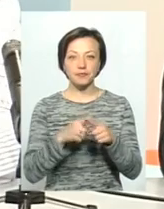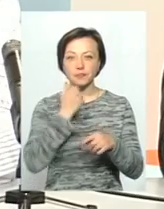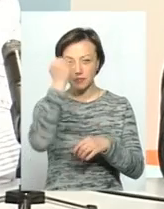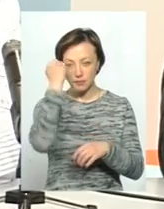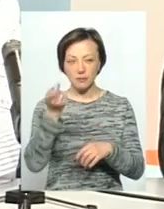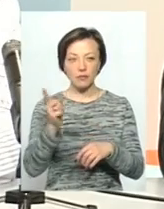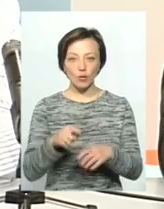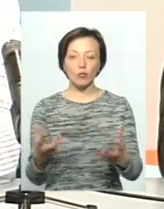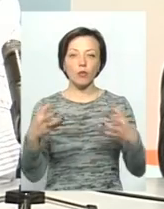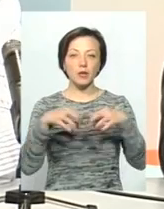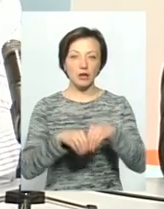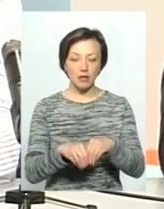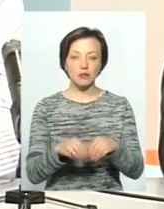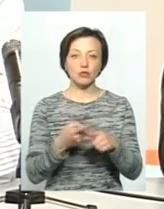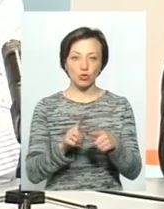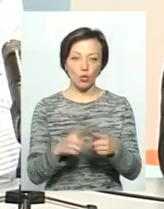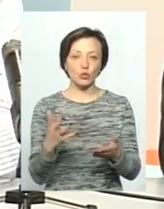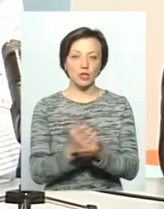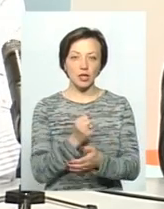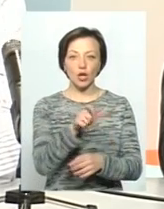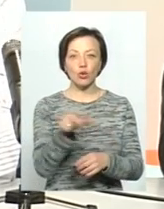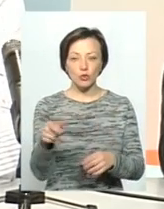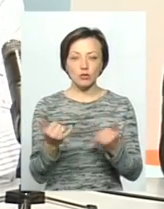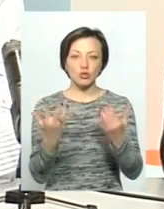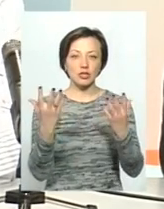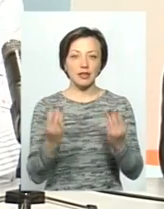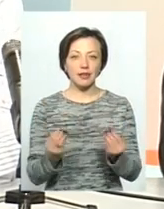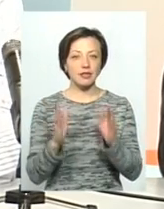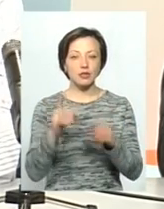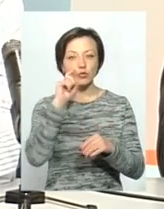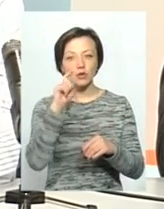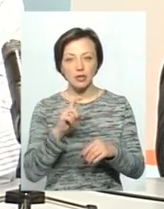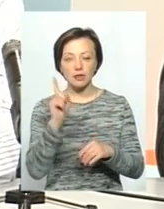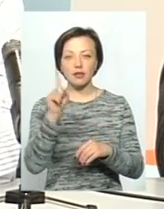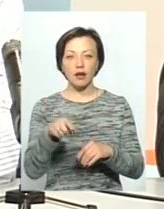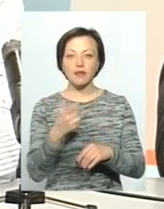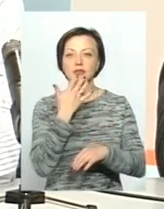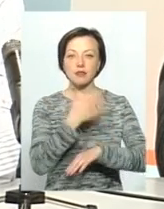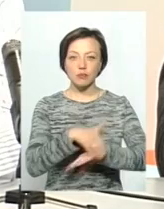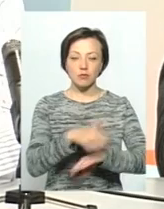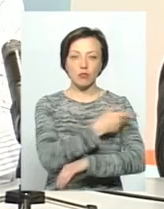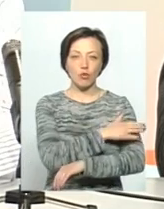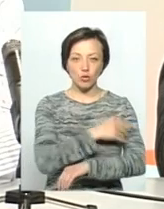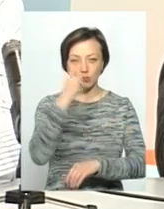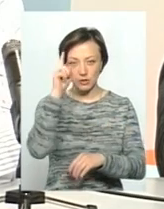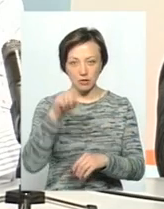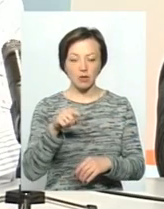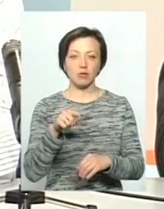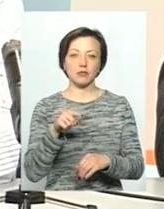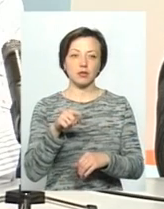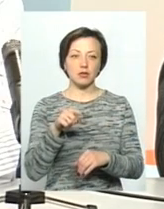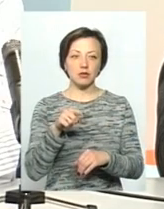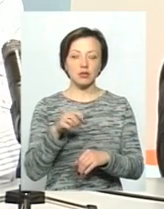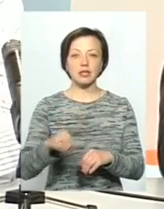що вони об'єдналися, вони цього досягли, і люди на сьогоднішній день не тільки з України, а навіть з Польщі, ми знаємо,